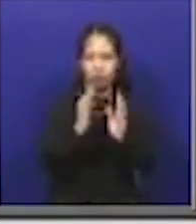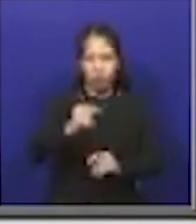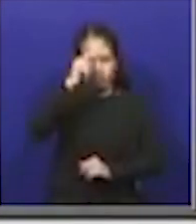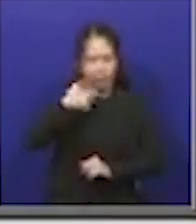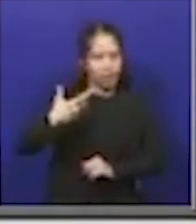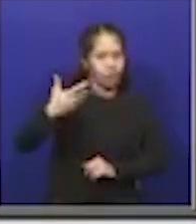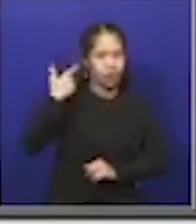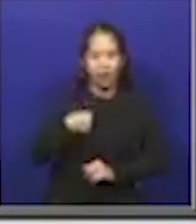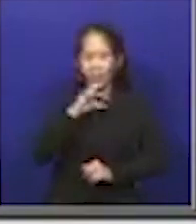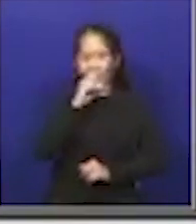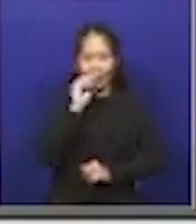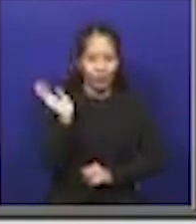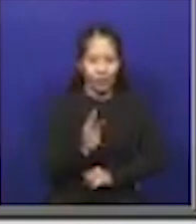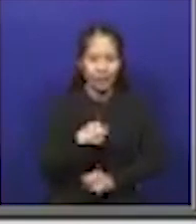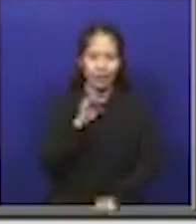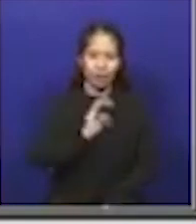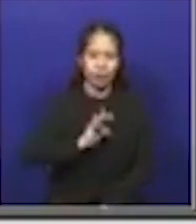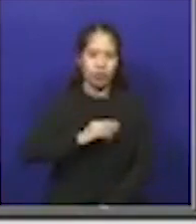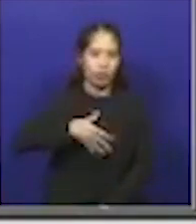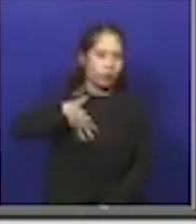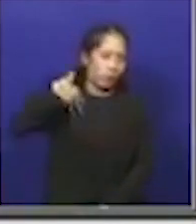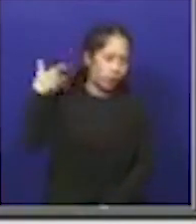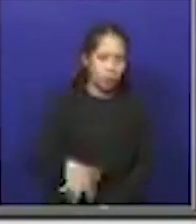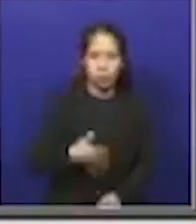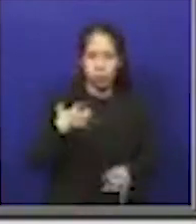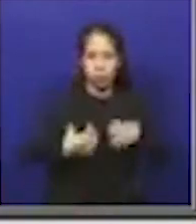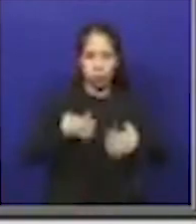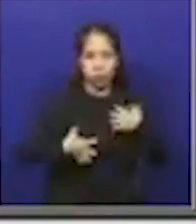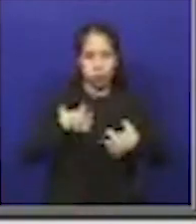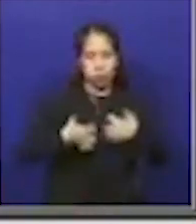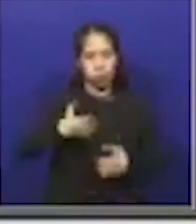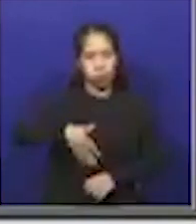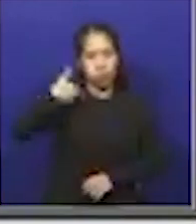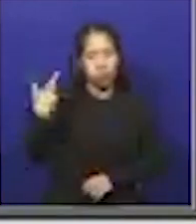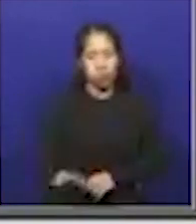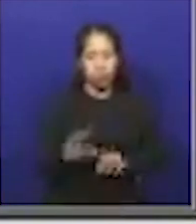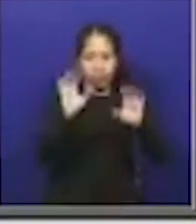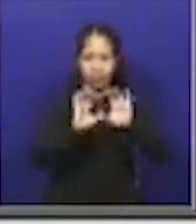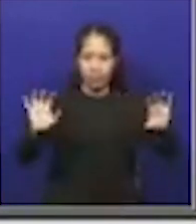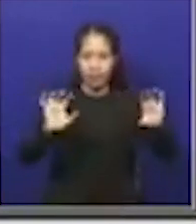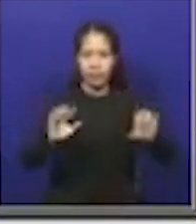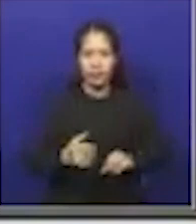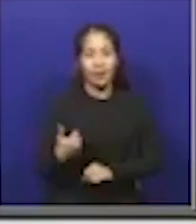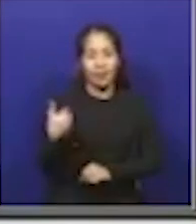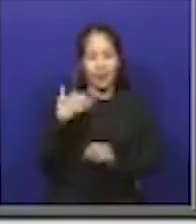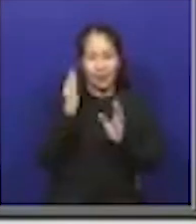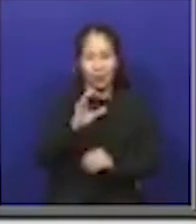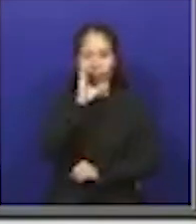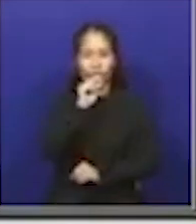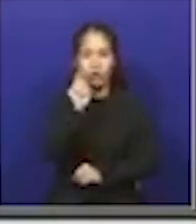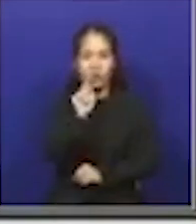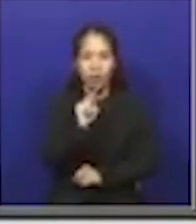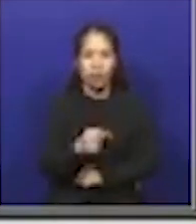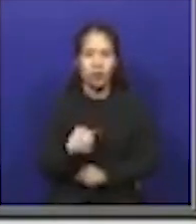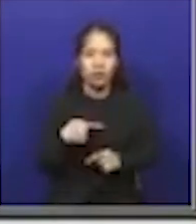อนนั้นบอกเลยนะความรู้สึกไม่พอใจรัฐบาลอย่างรุนแรงถึงขนาดมีคนบอกว่าเ